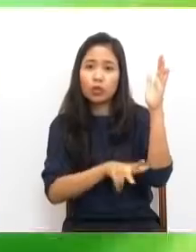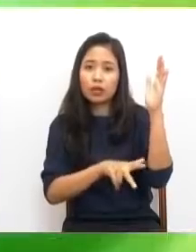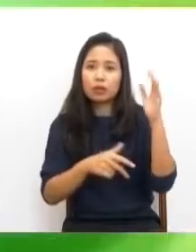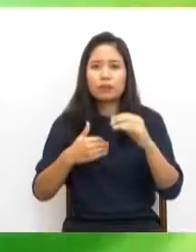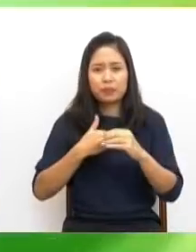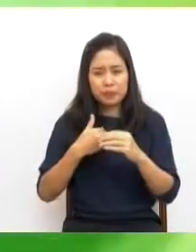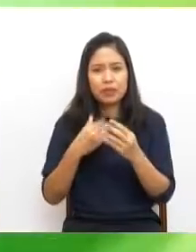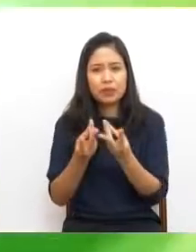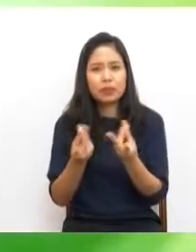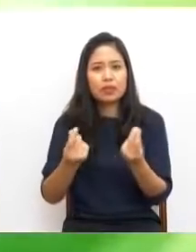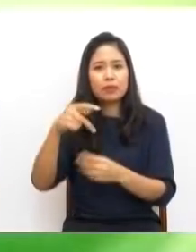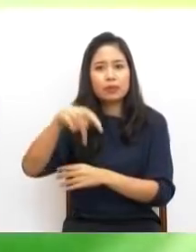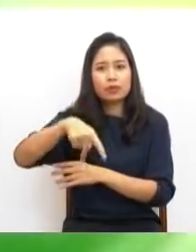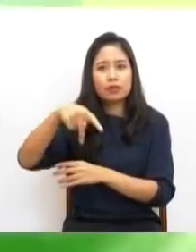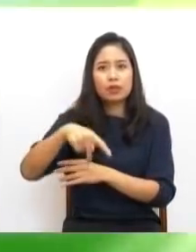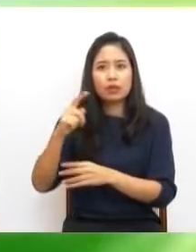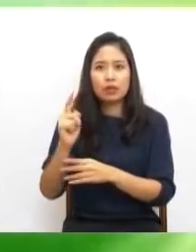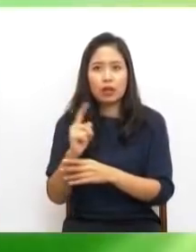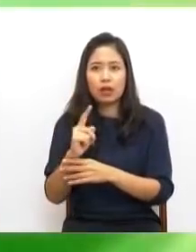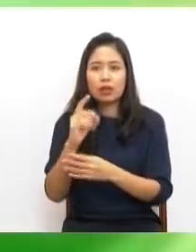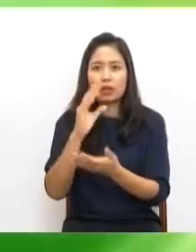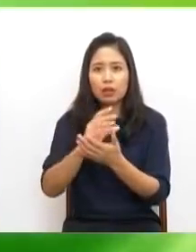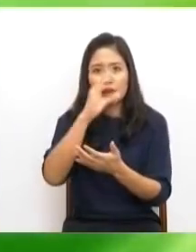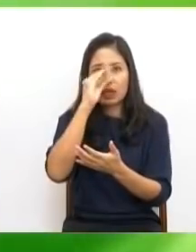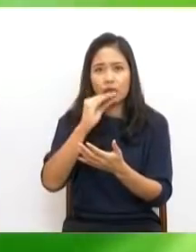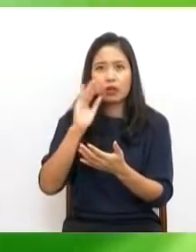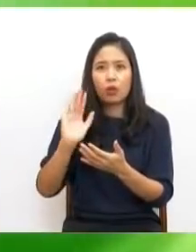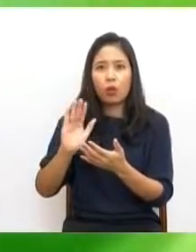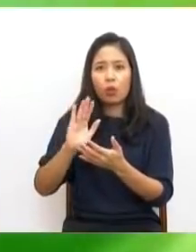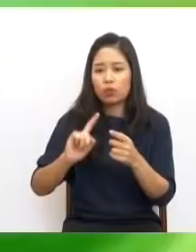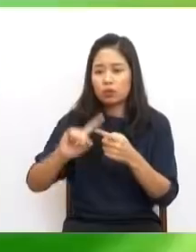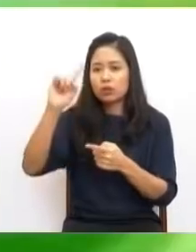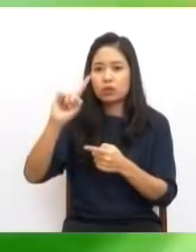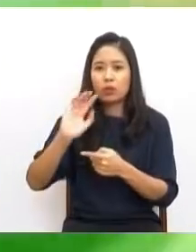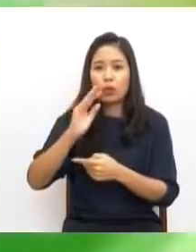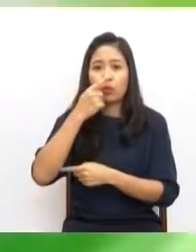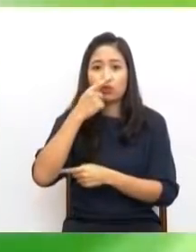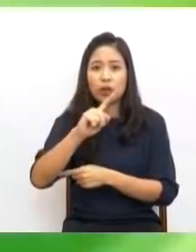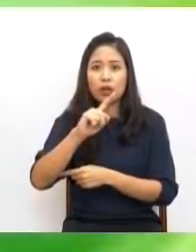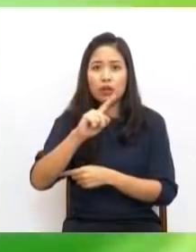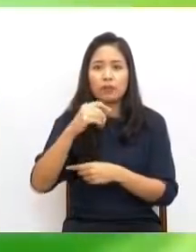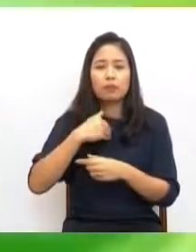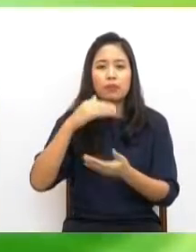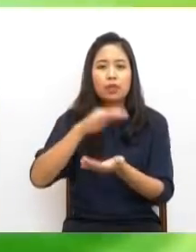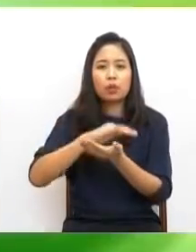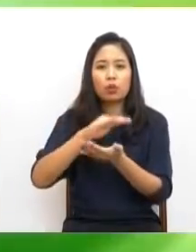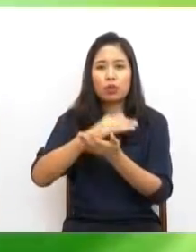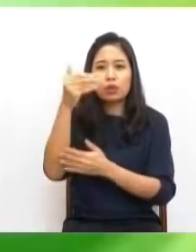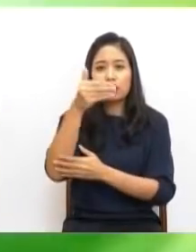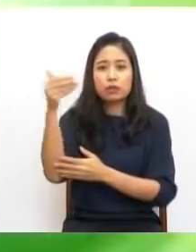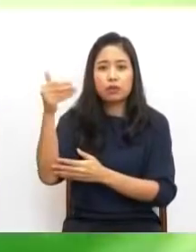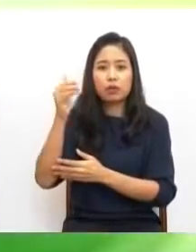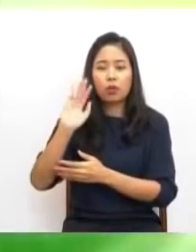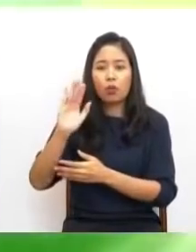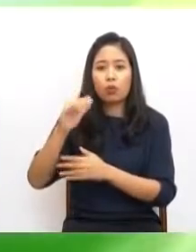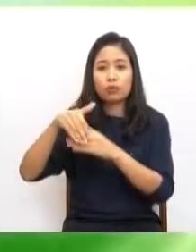ษนะครับเป็นเมืองการศึกษาที่เป็นอันดับหนึ่งของประเทศไทยแล้วมีโรงเรียนนานาชาติเกิดขึ้นจำนวนมากและมีคนต่างช